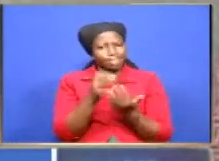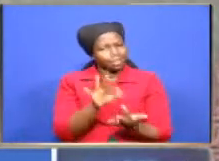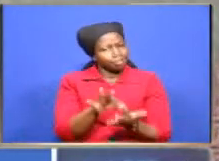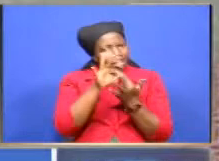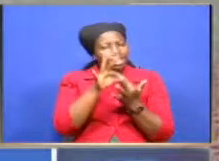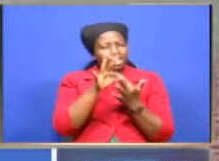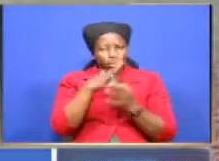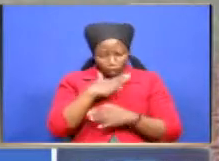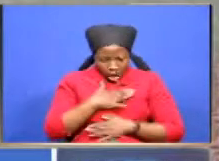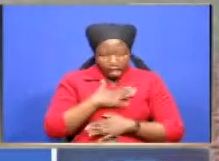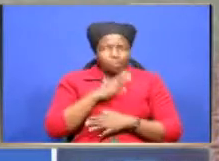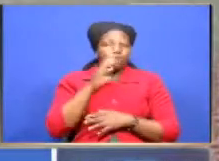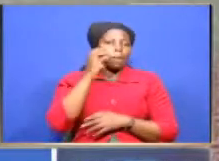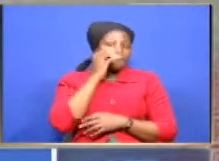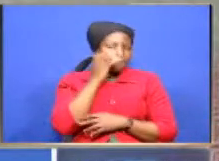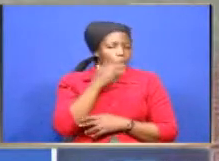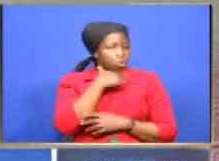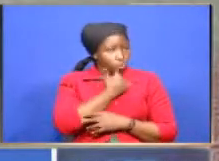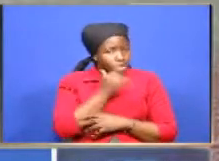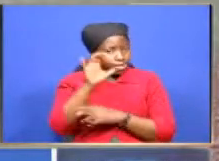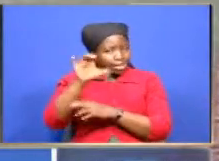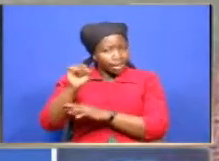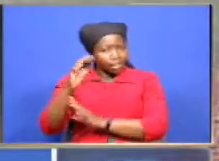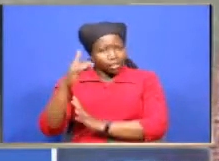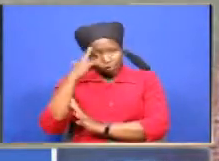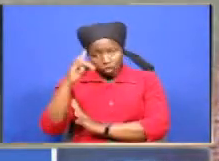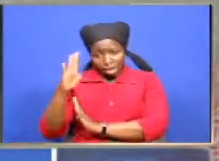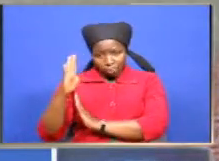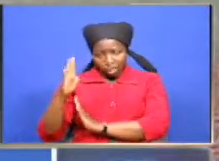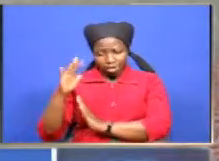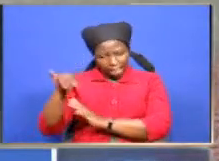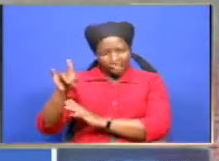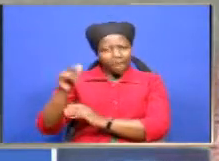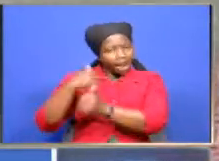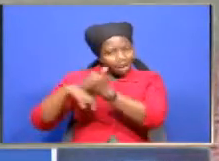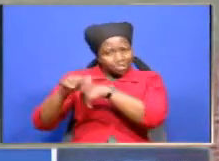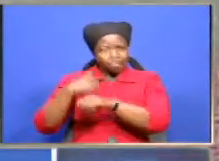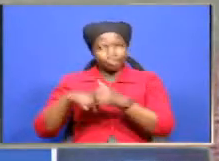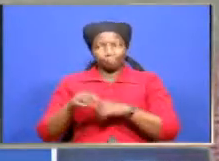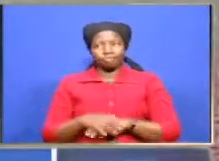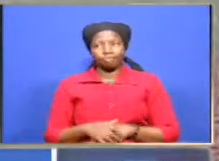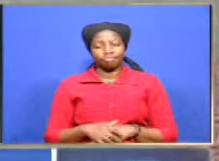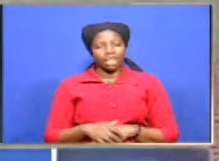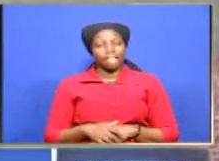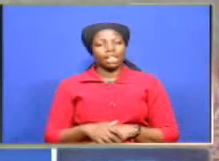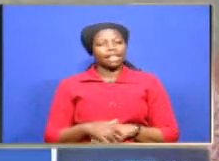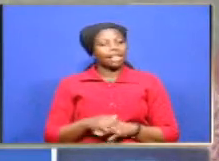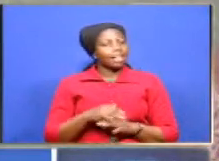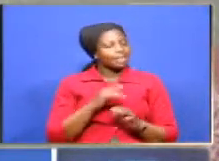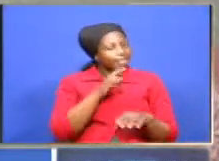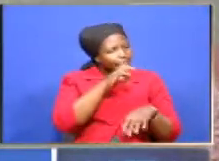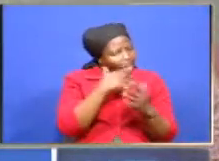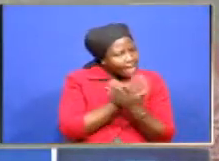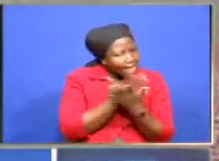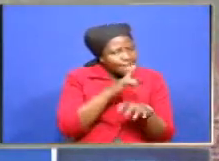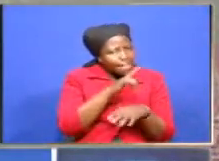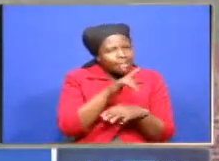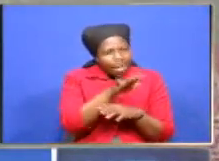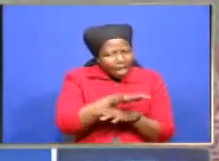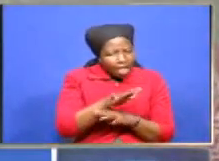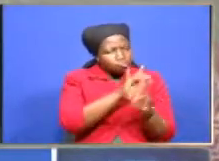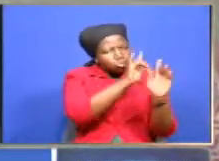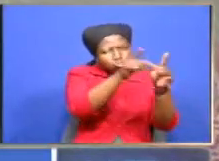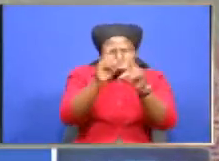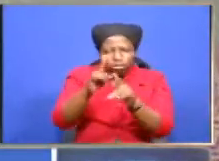Mheshimiwa Fred Matiangi ambaye ni Interior Minister achukue hatua. Na kila mahali tunatembea tusiitwe hawa ni wa Somali,